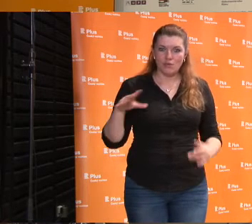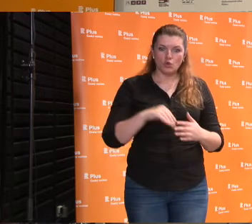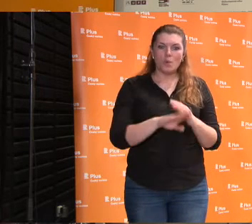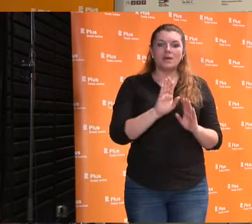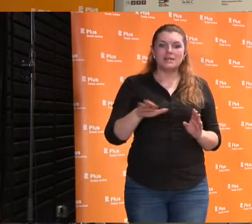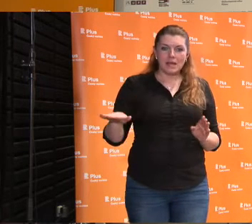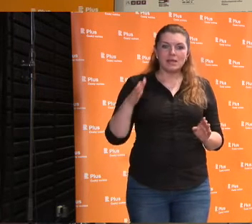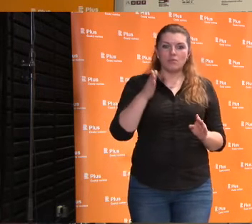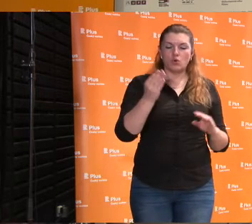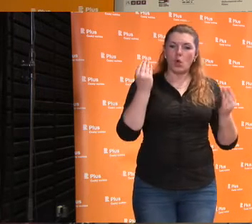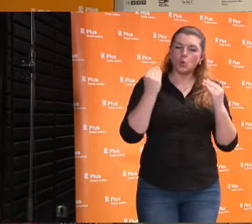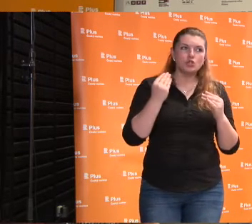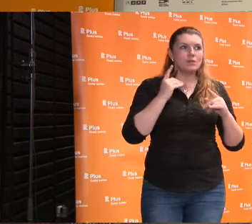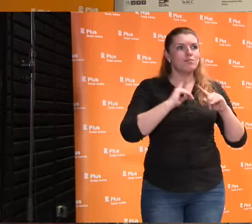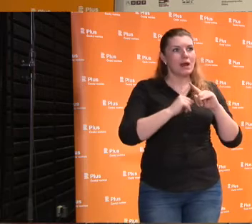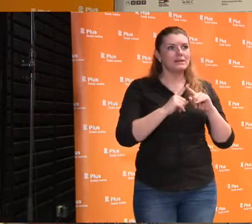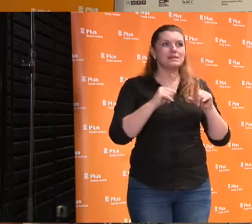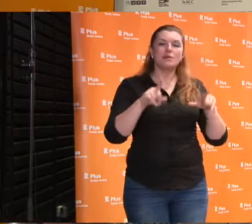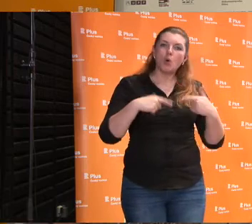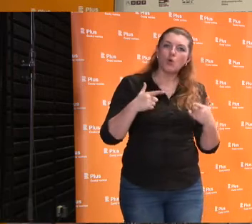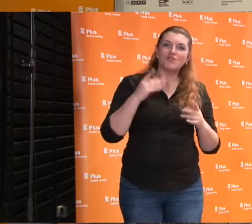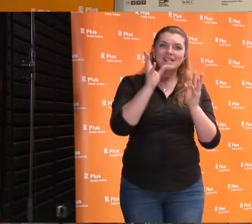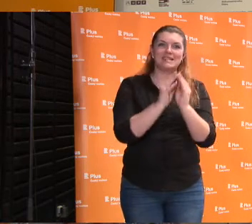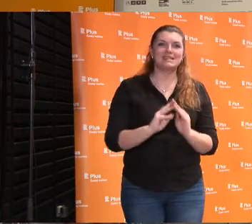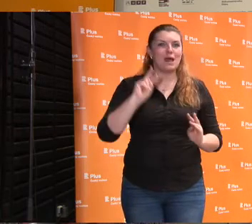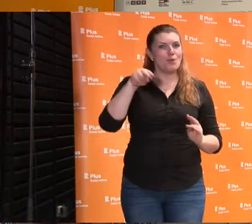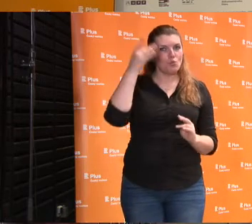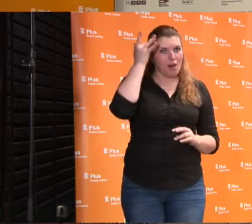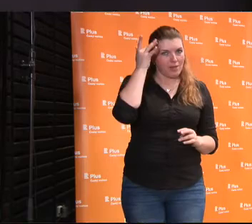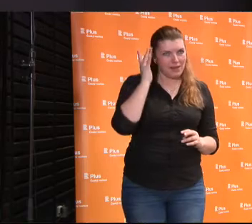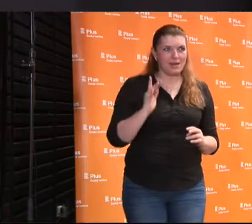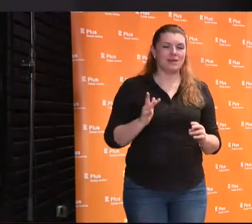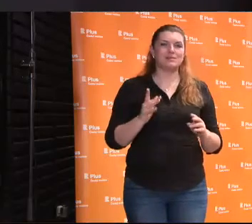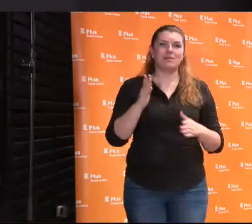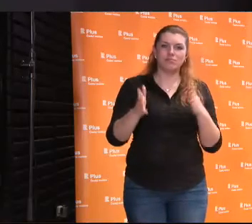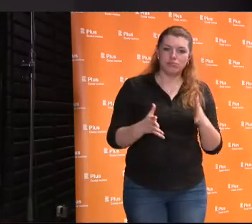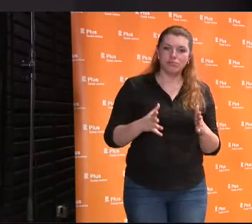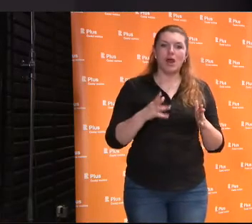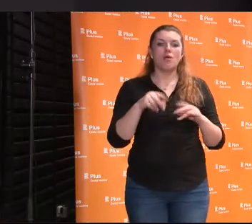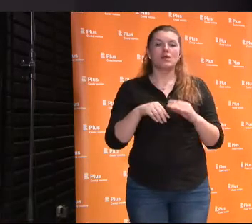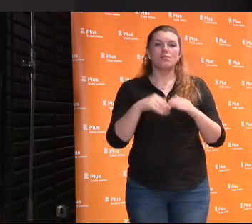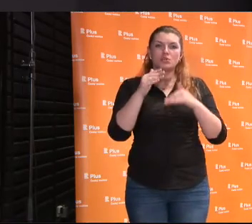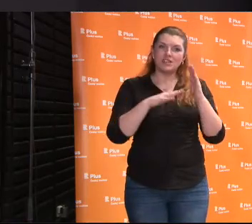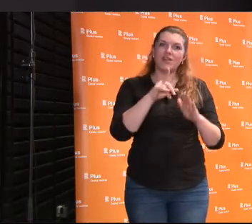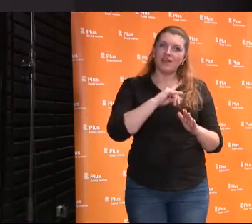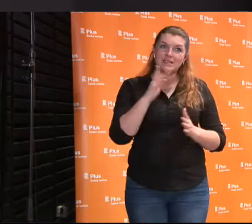prakticky pracovat se systémy robotickými, umělé inteligence, stavět si své chatboty a podobně. Děje se to? Daří se